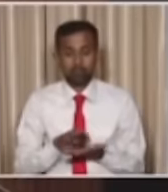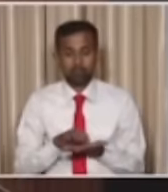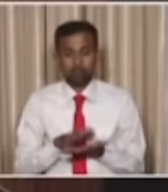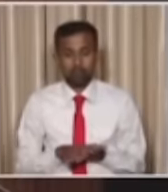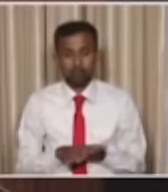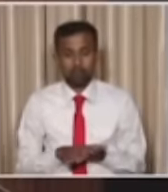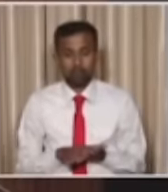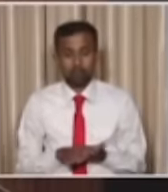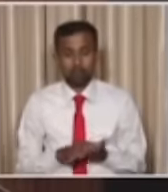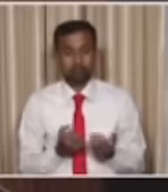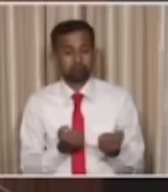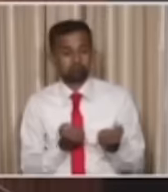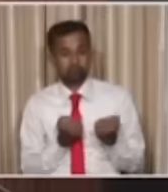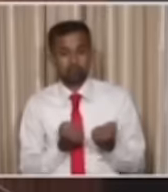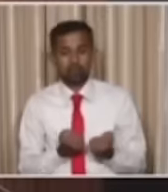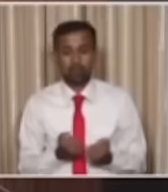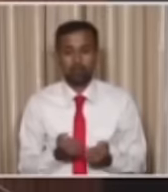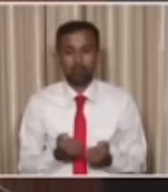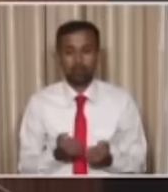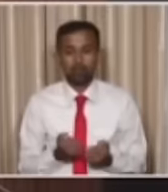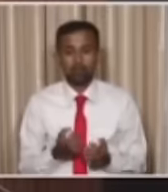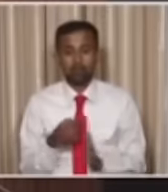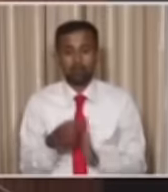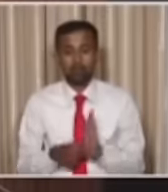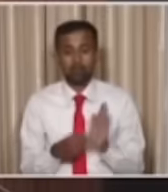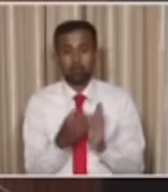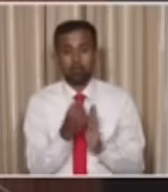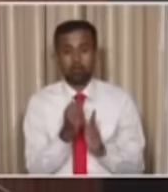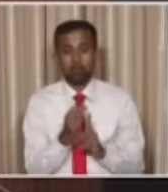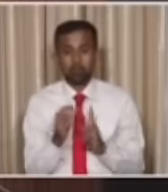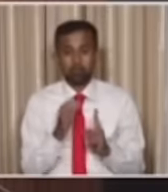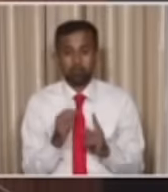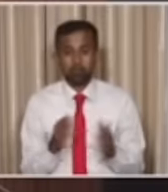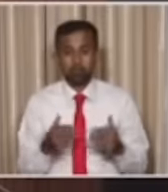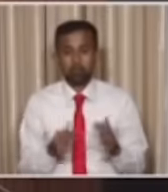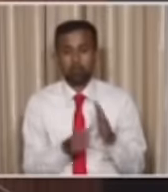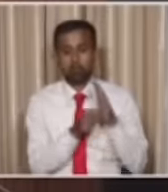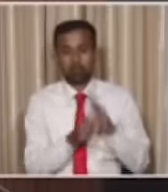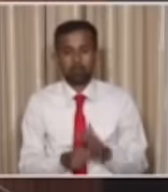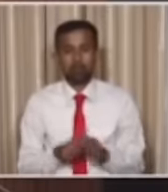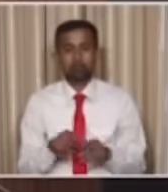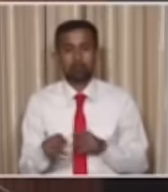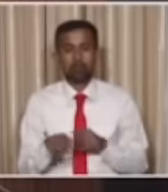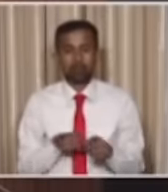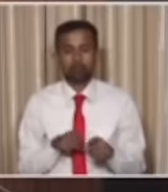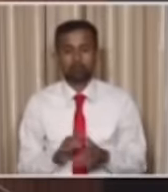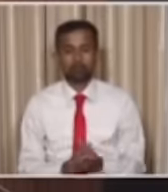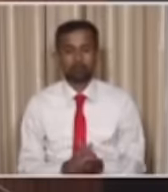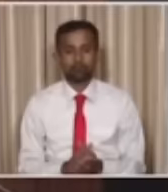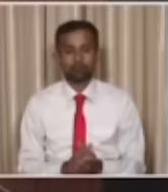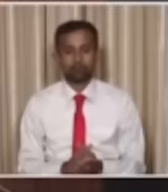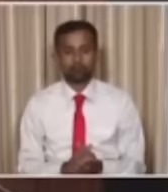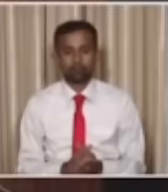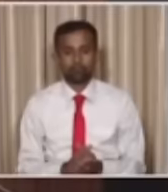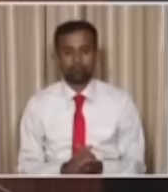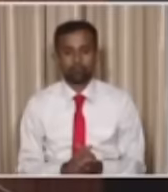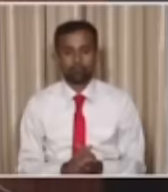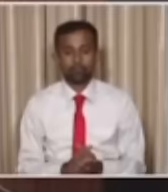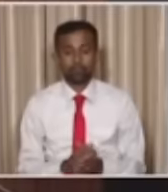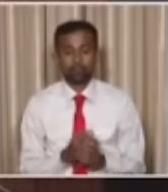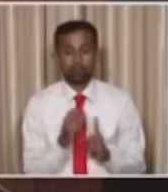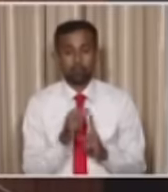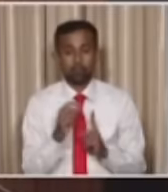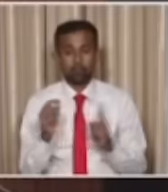ඒ කරන අභියෝගය අද මේ රටේ ව්‍යවස්ථා දායක තව තවත් හැලවට ලක් කරන කාරණා බවට පත් වෙලා තියෙනවා. ඒ නිසා මේ